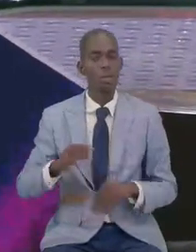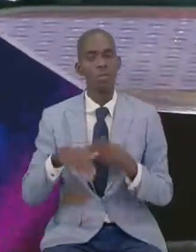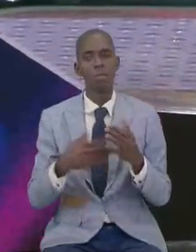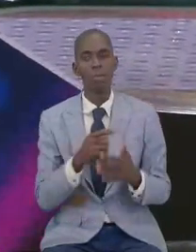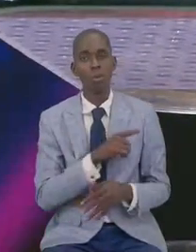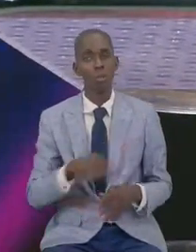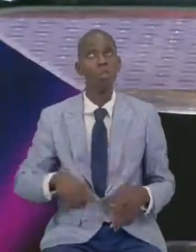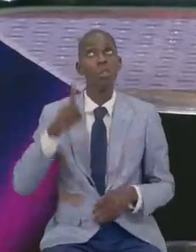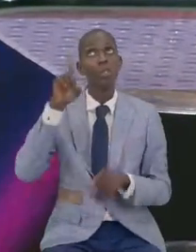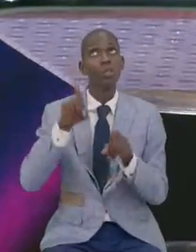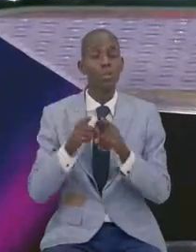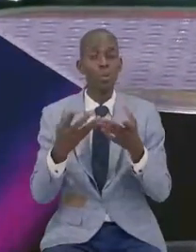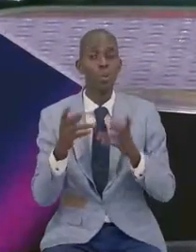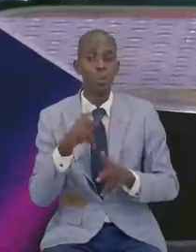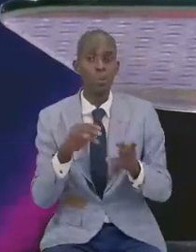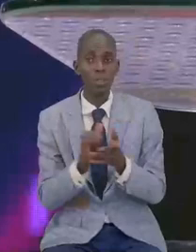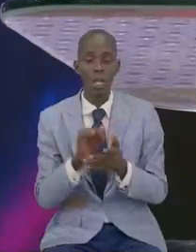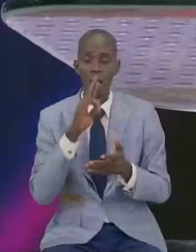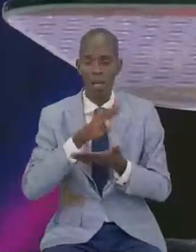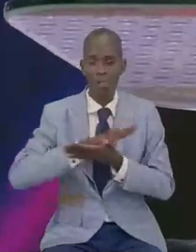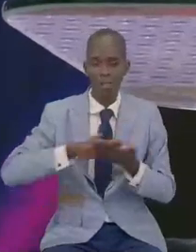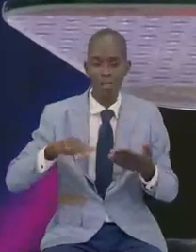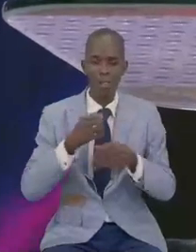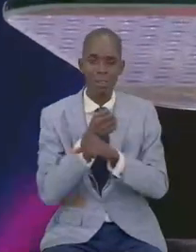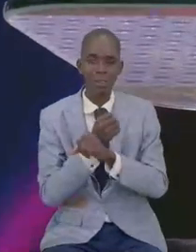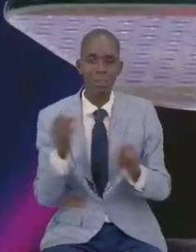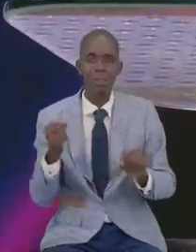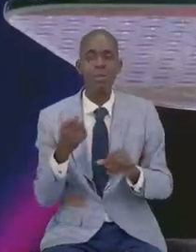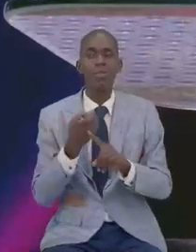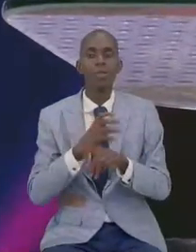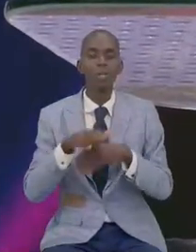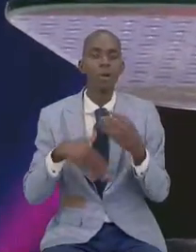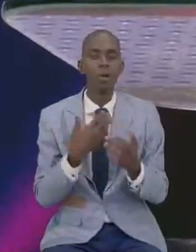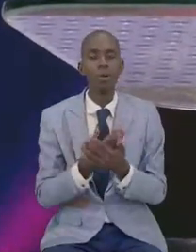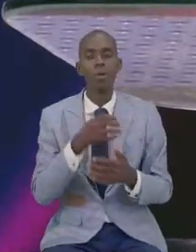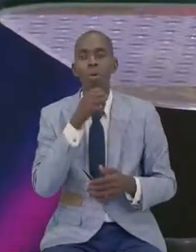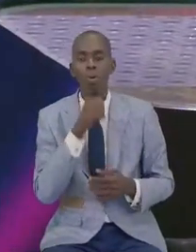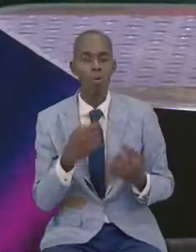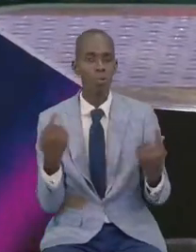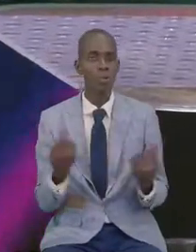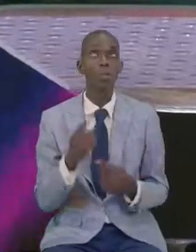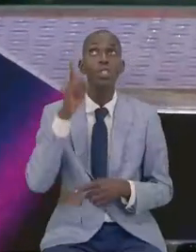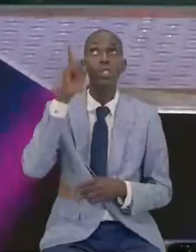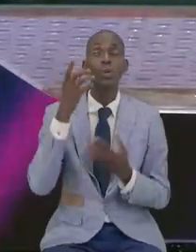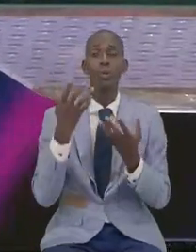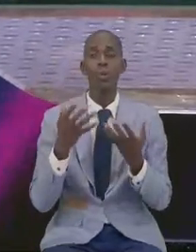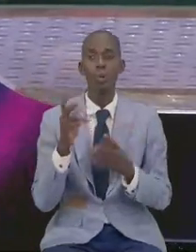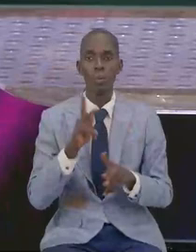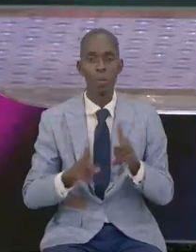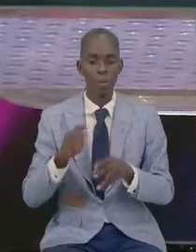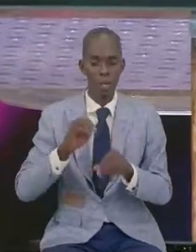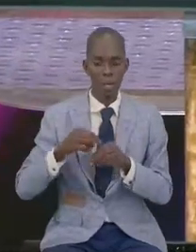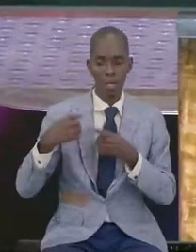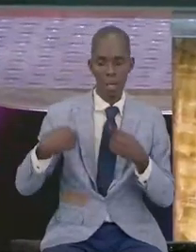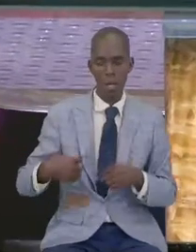des gens sauvés, purifiés de leur vie de péché, il veut des gens dont le